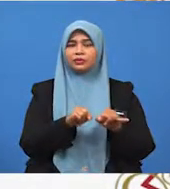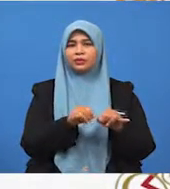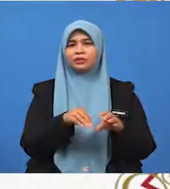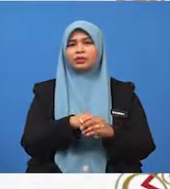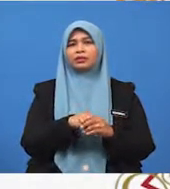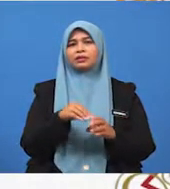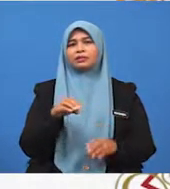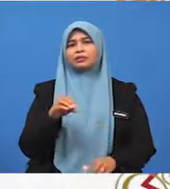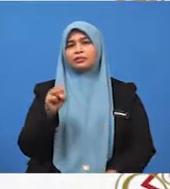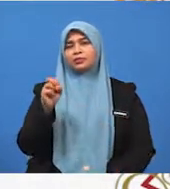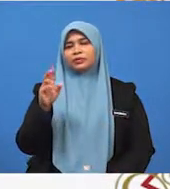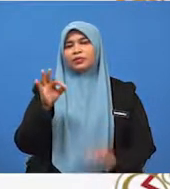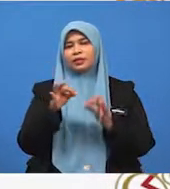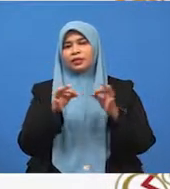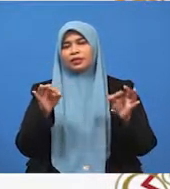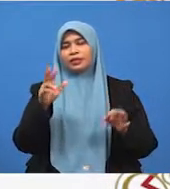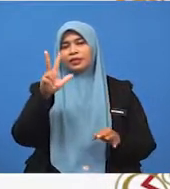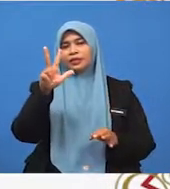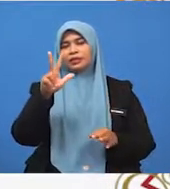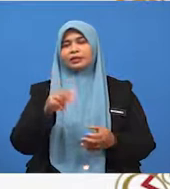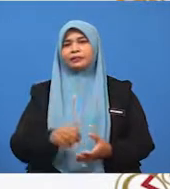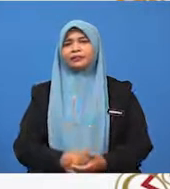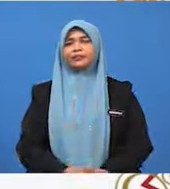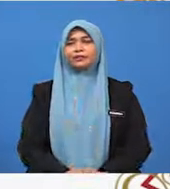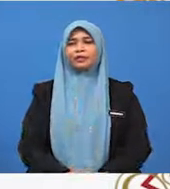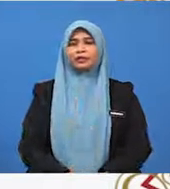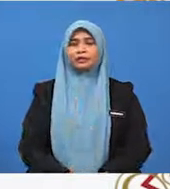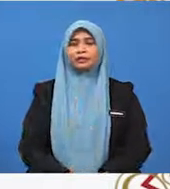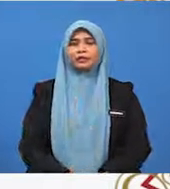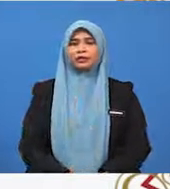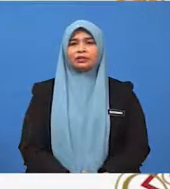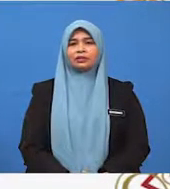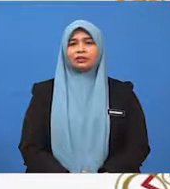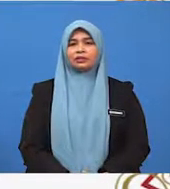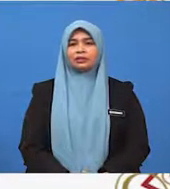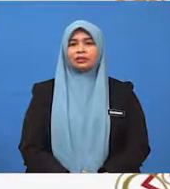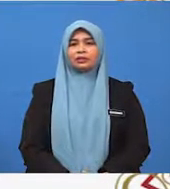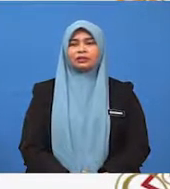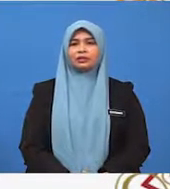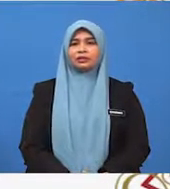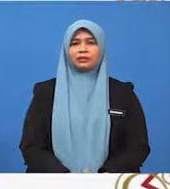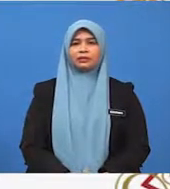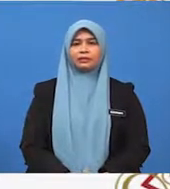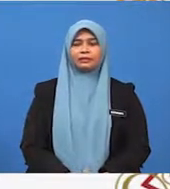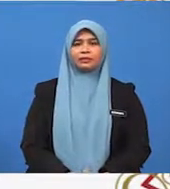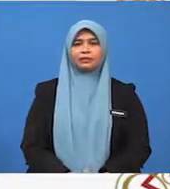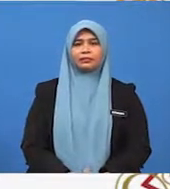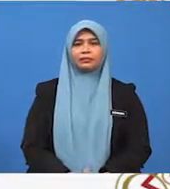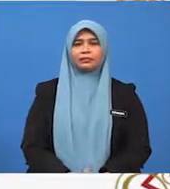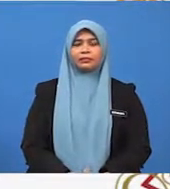Begitu juga dalam surah Ad-Dukhan ayat 3. Maksudnya, sesungguhnya kami